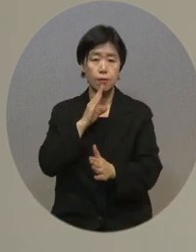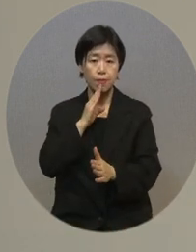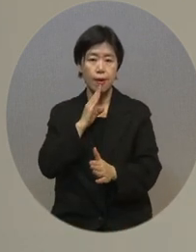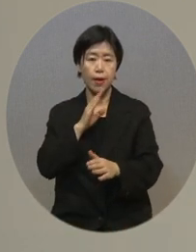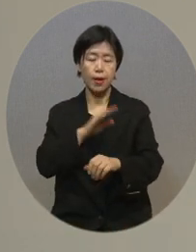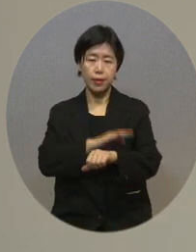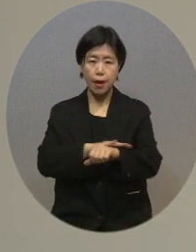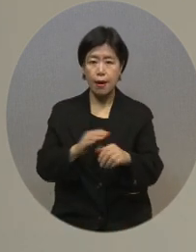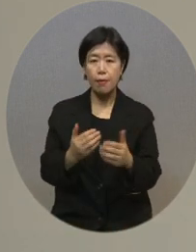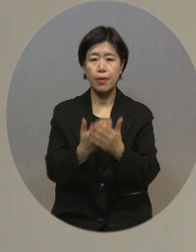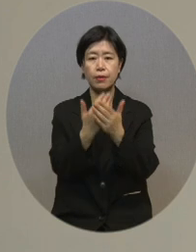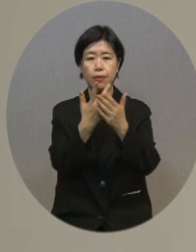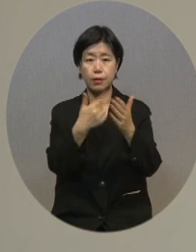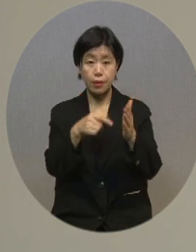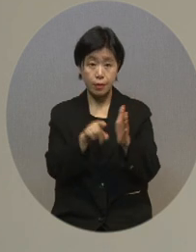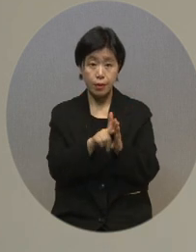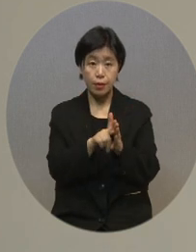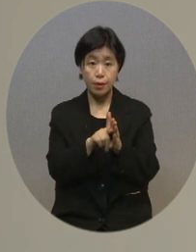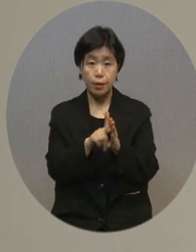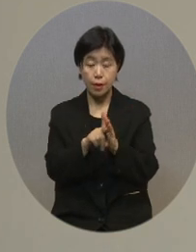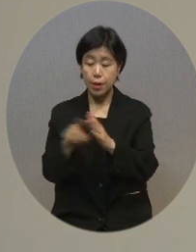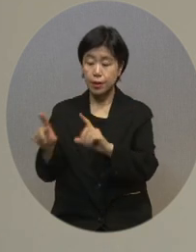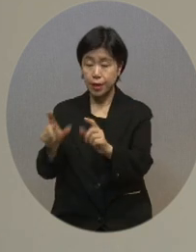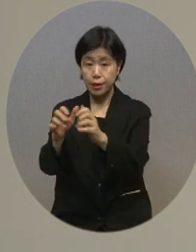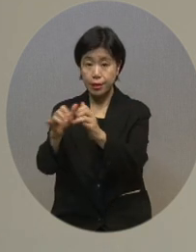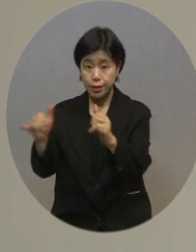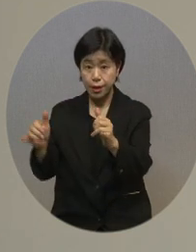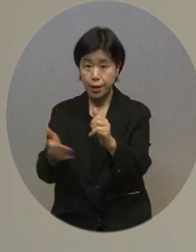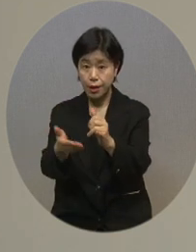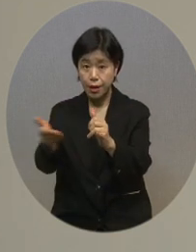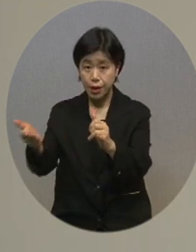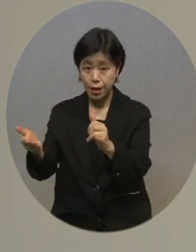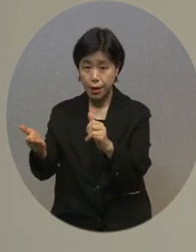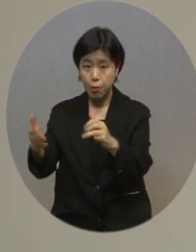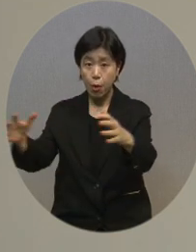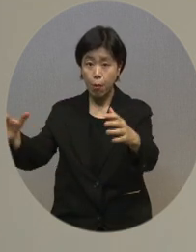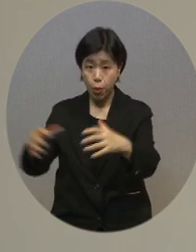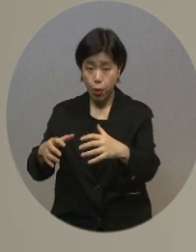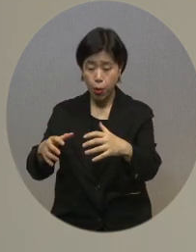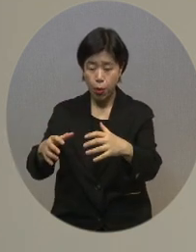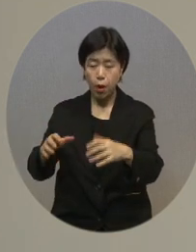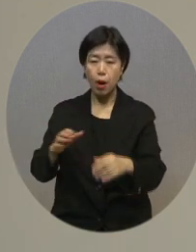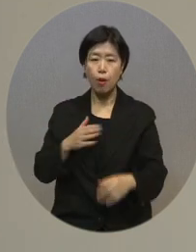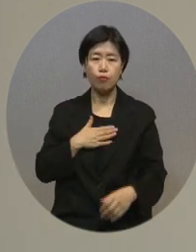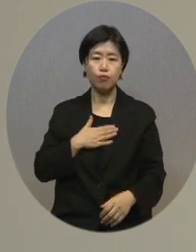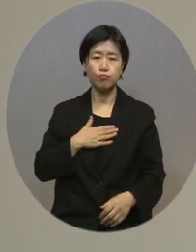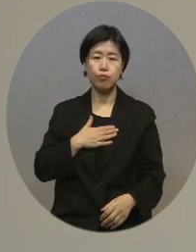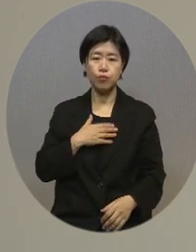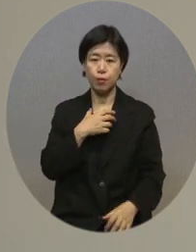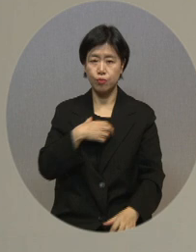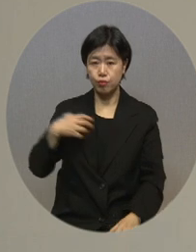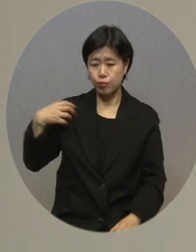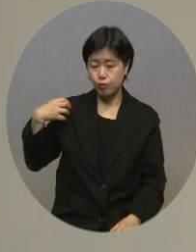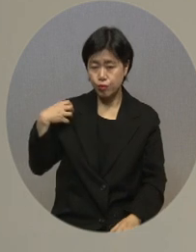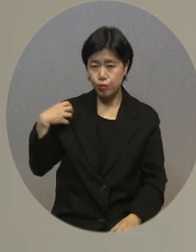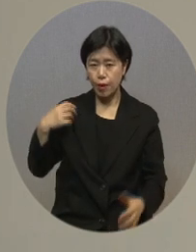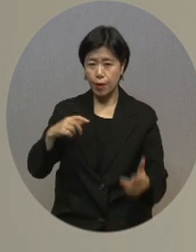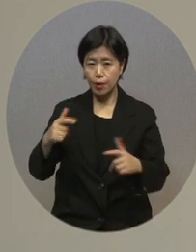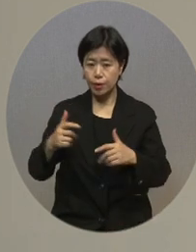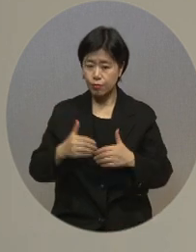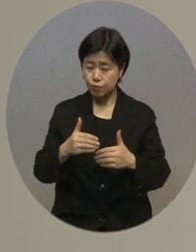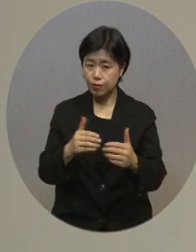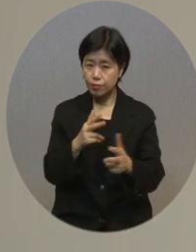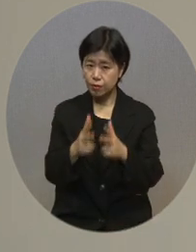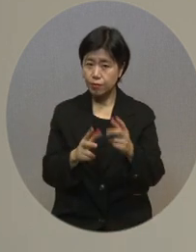있게 주민들한테 이런 방법으로 이렇게 할 수 있습니다 하고 이제 방법을 가르쳐